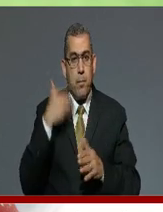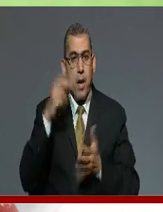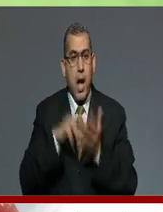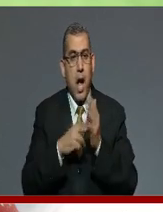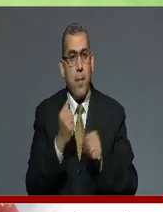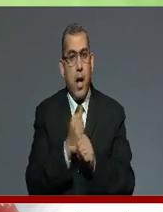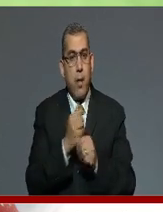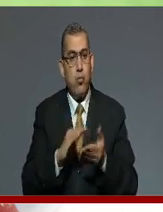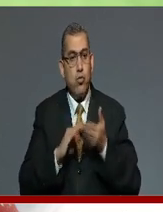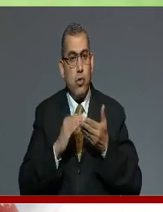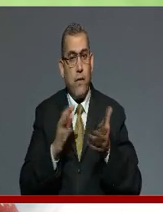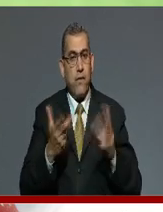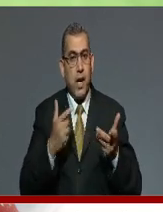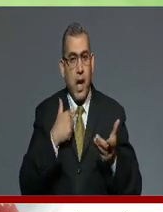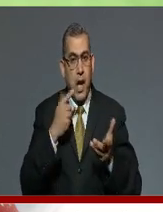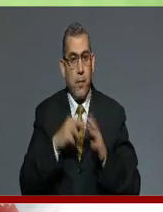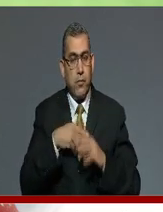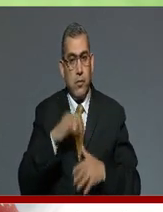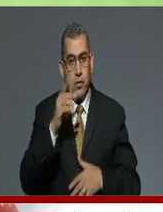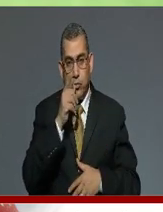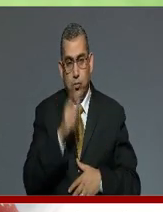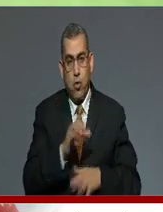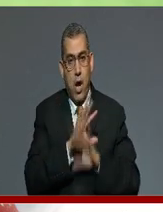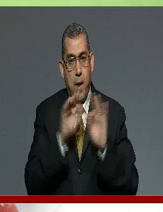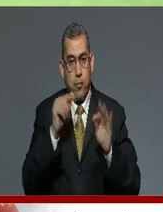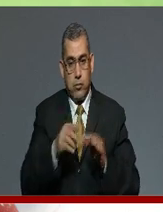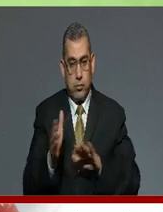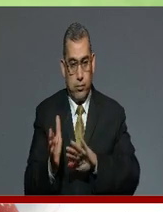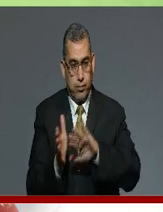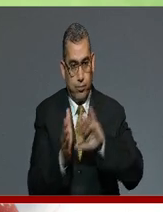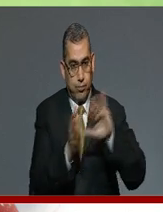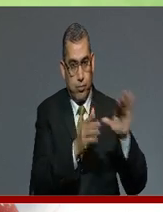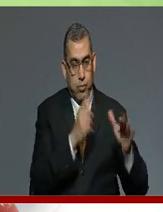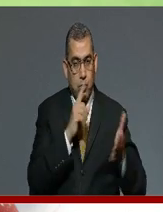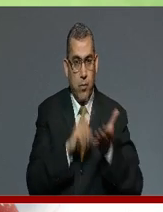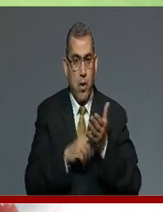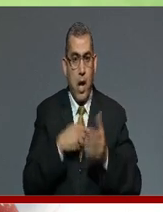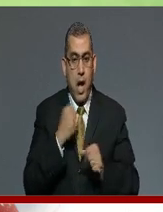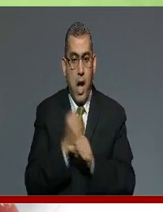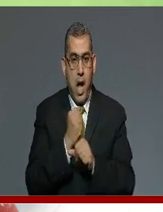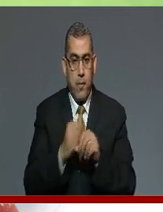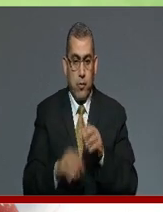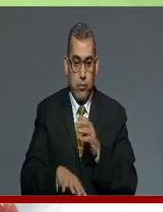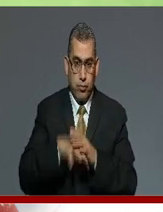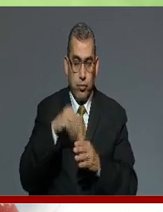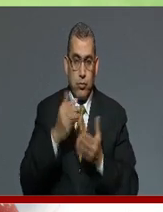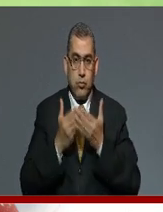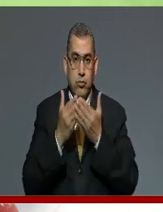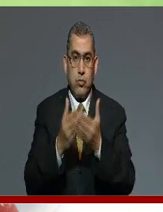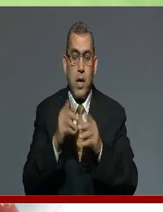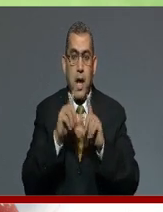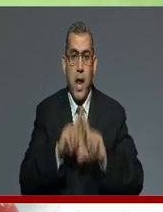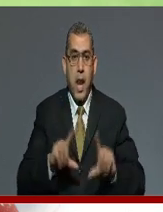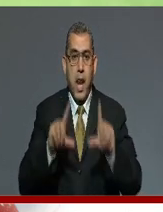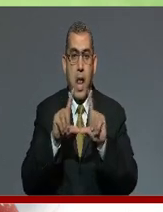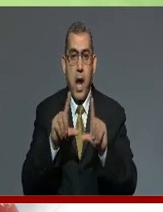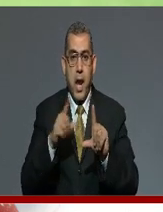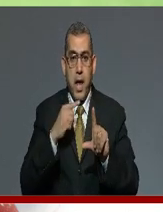لمساعداتنا قلت له اوقف كل شيء الان سوف نقوم بتنظيم لجنه